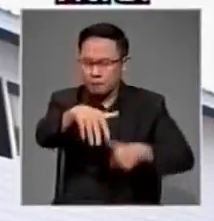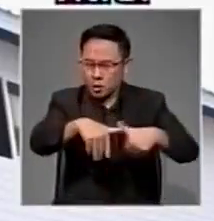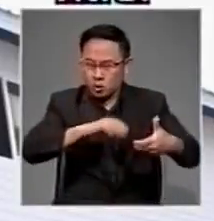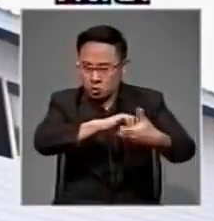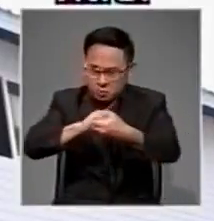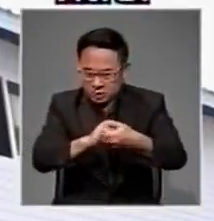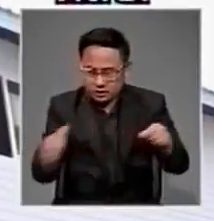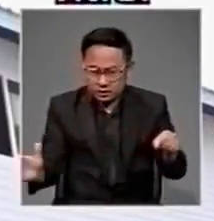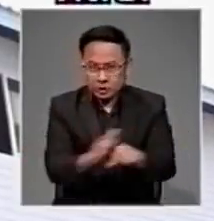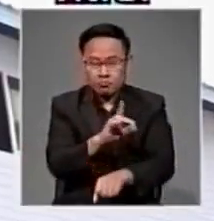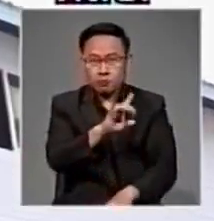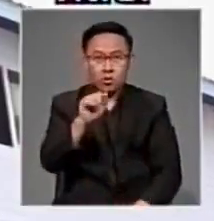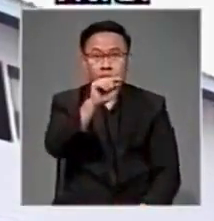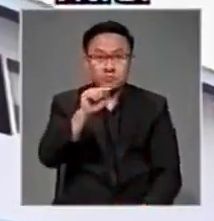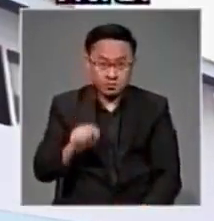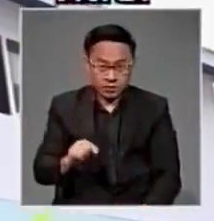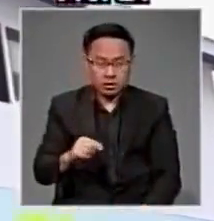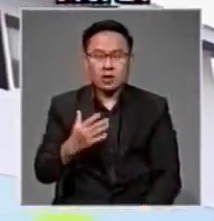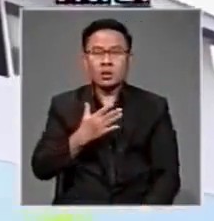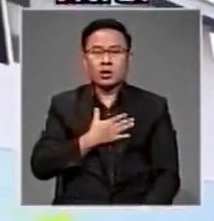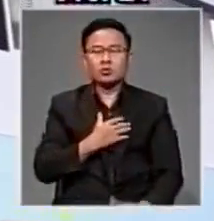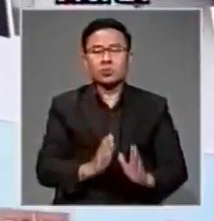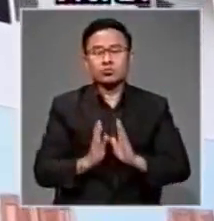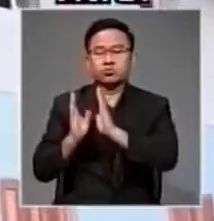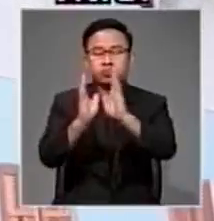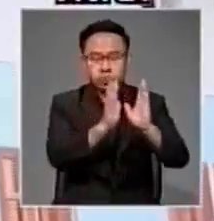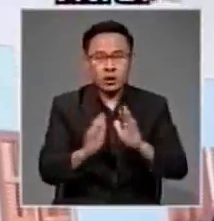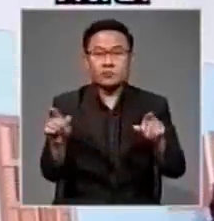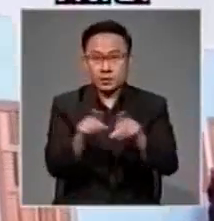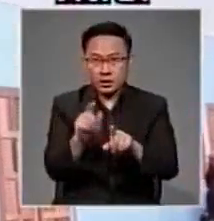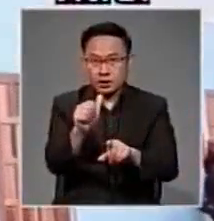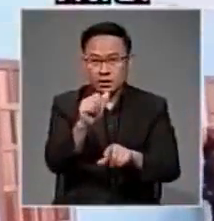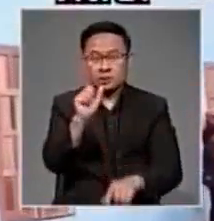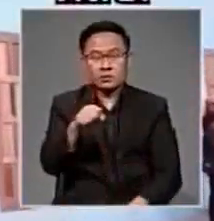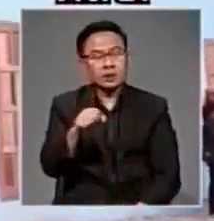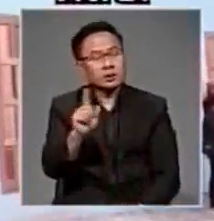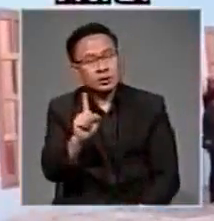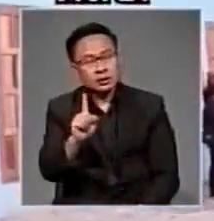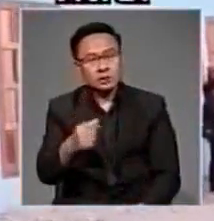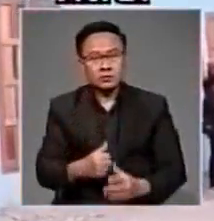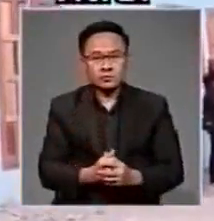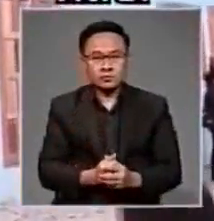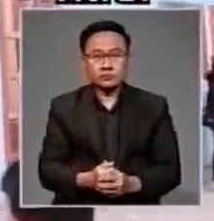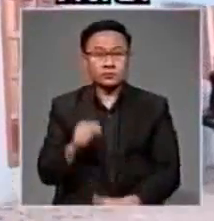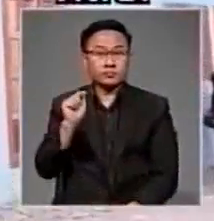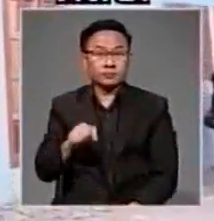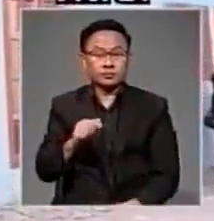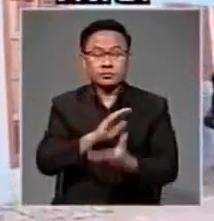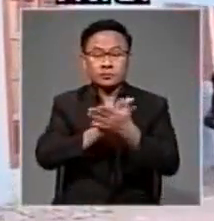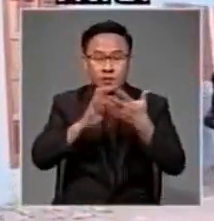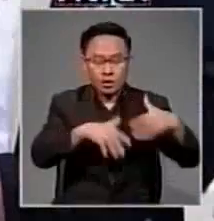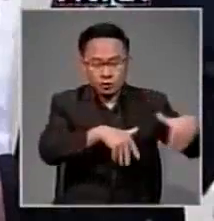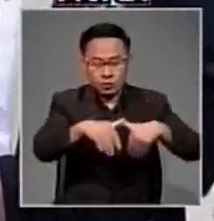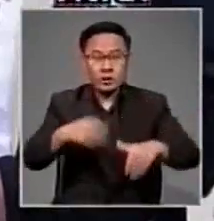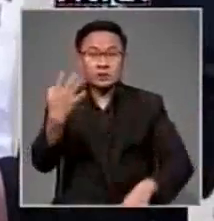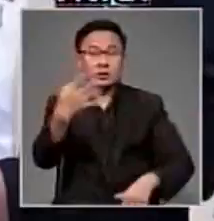นตัวอย่างในการแก้ไขปัญหาชาวบ้านให้ความร่วมมืออย่าง 100% เต็มทีเดียวเลยนะคะและเราเองเนี่ยจะนำร่องจากชุมชนแห่งนี้แล้วให้ยังไปสู่ชุมช